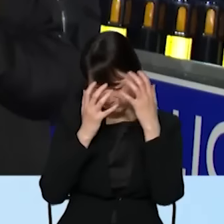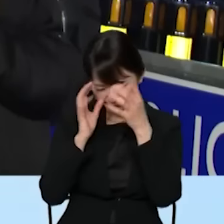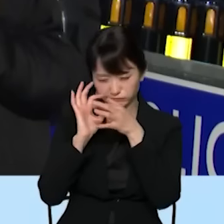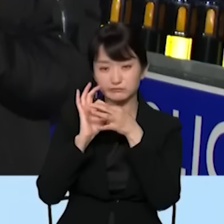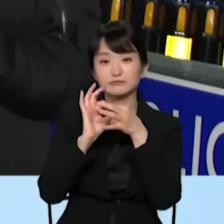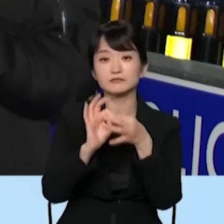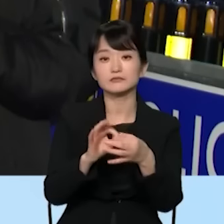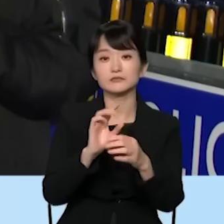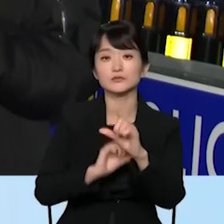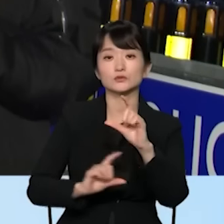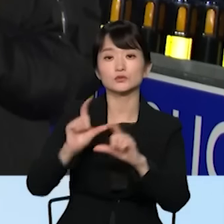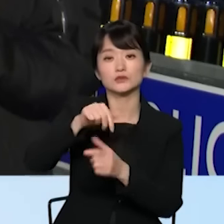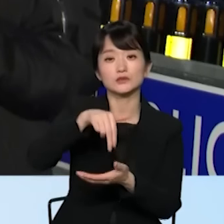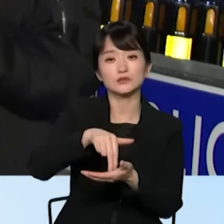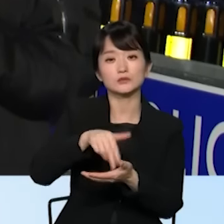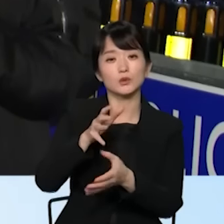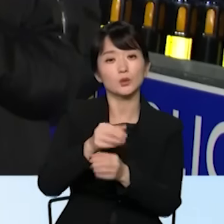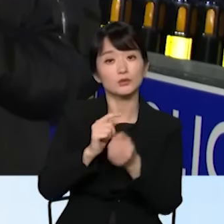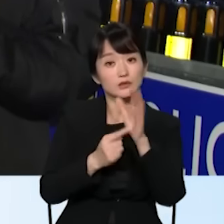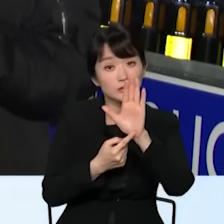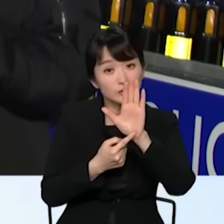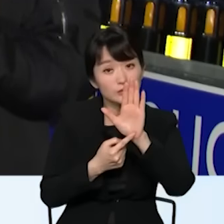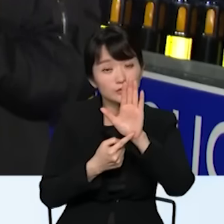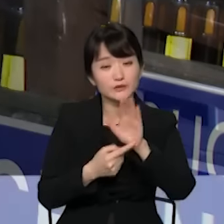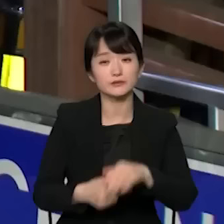있는데 추가 입장은 언제쯤 나올까요?